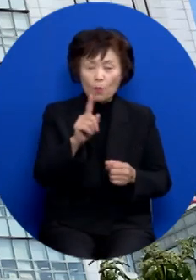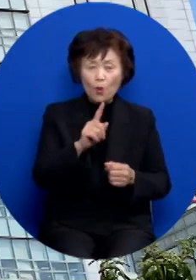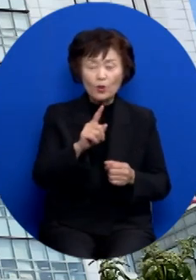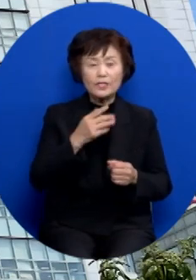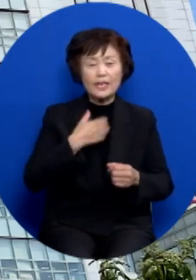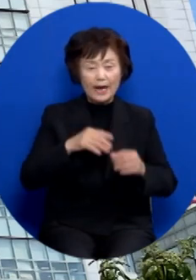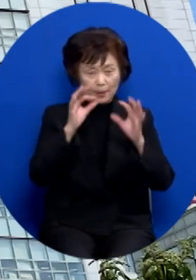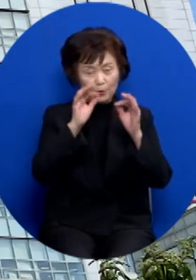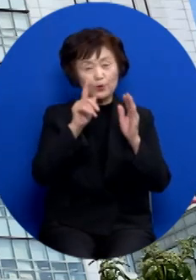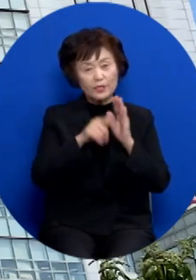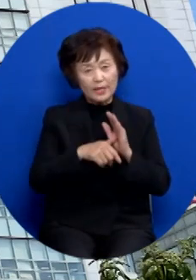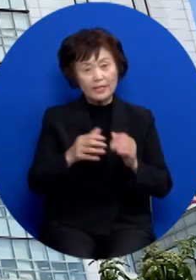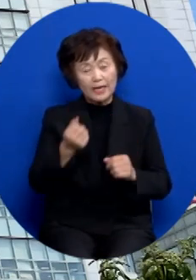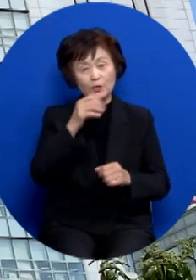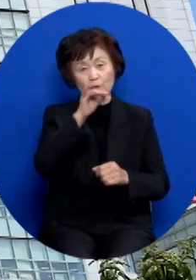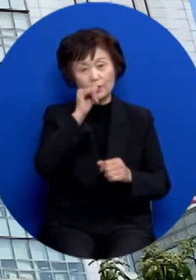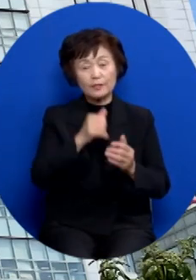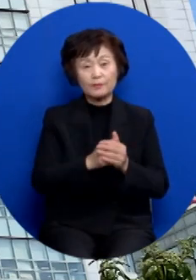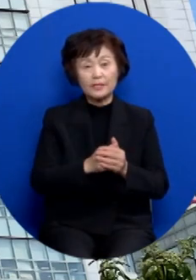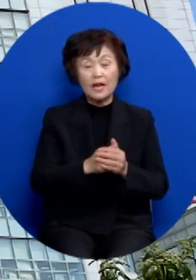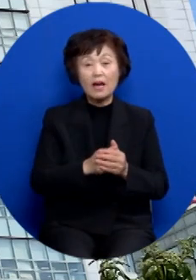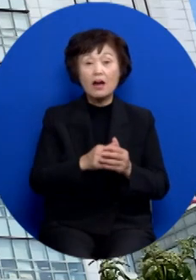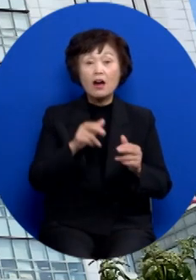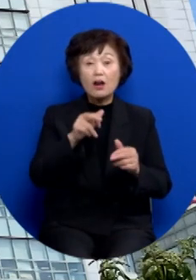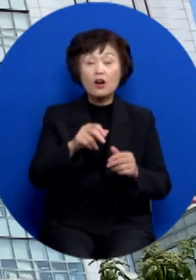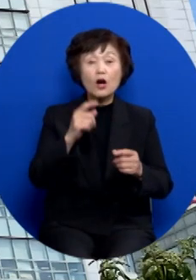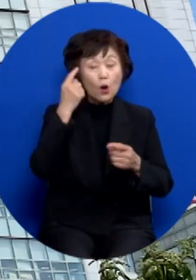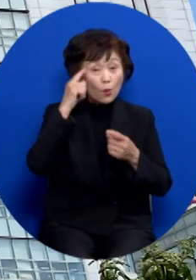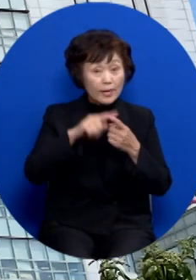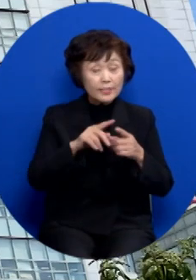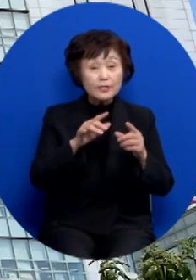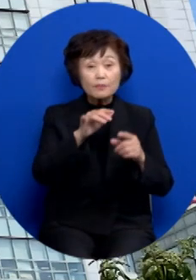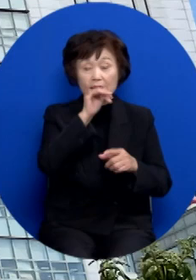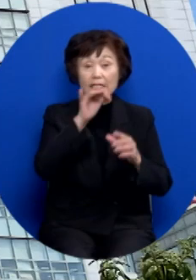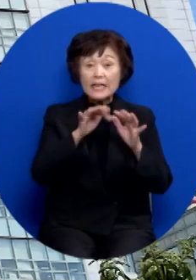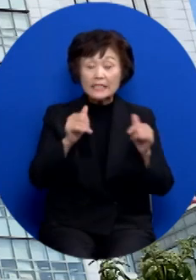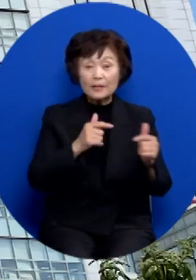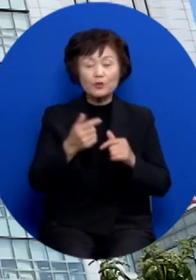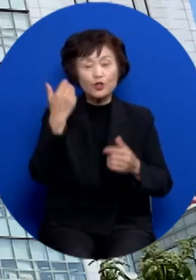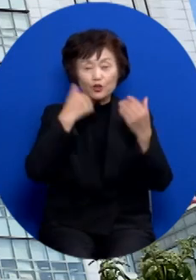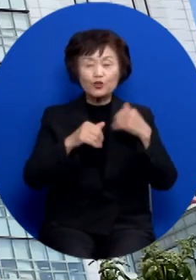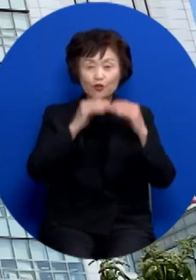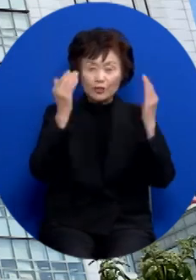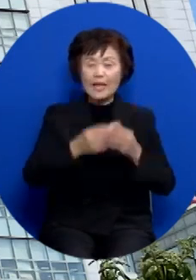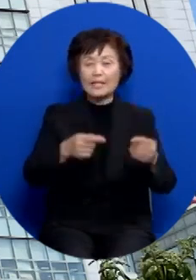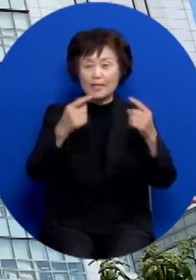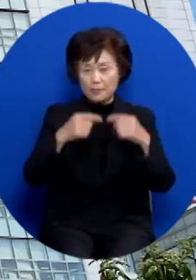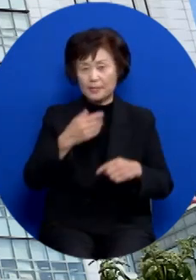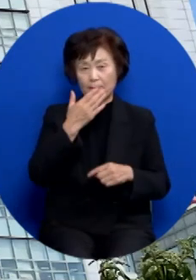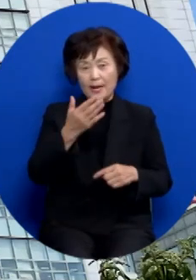논의합니다. 장애인 탈시설 정책에 관심 있는 사람이라면 누구나 참석할 수 있습니다.